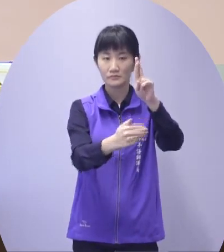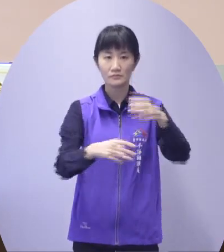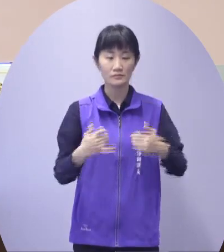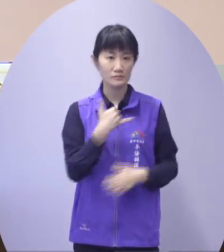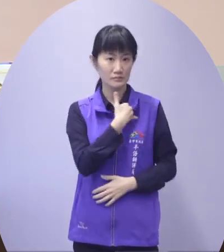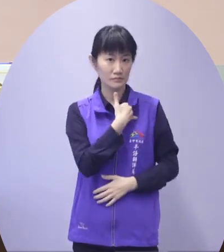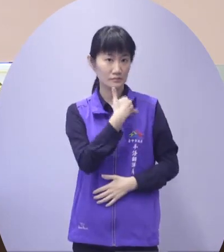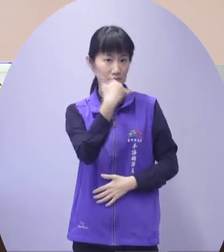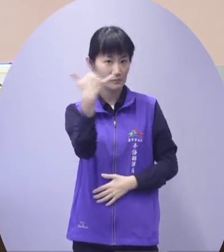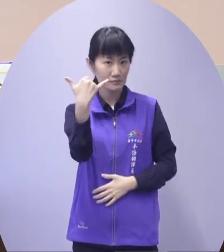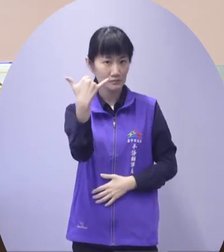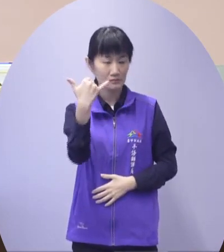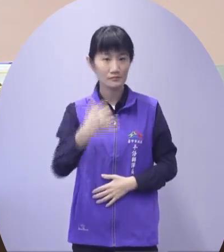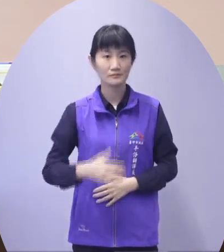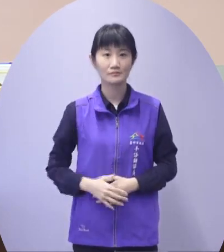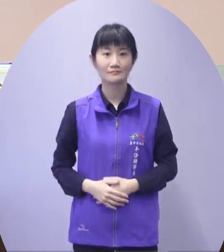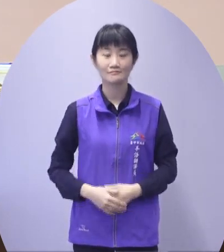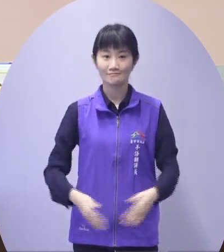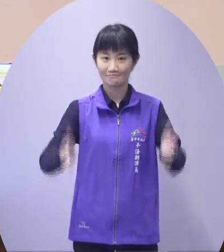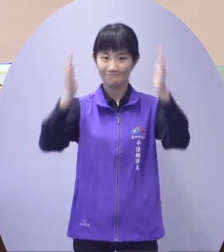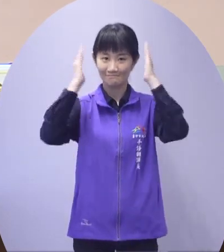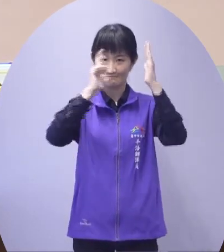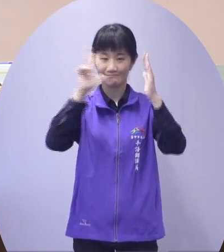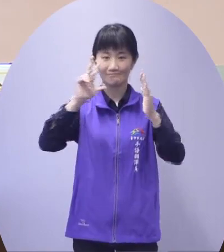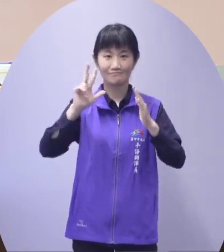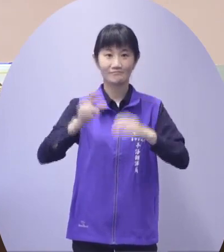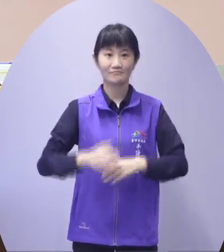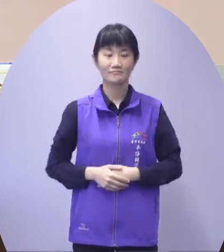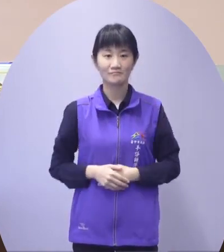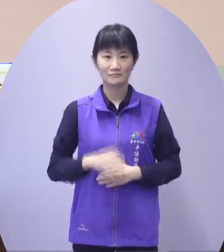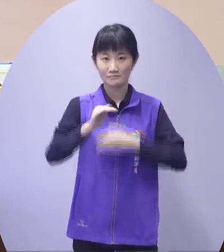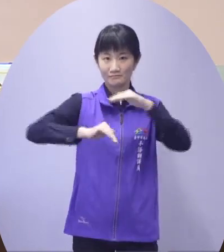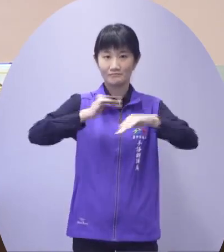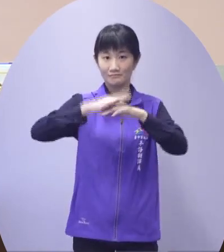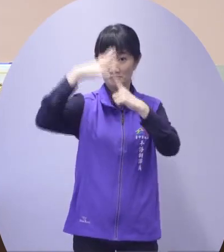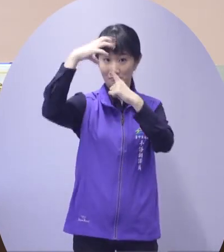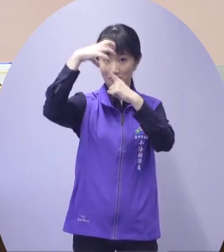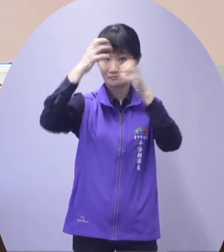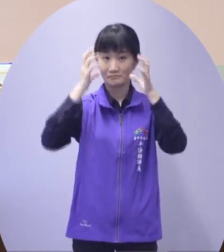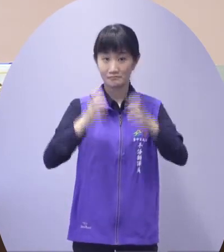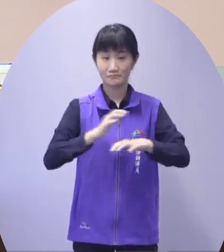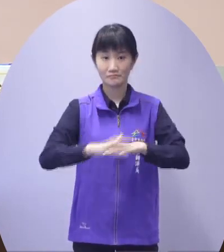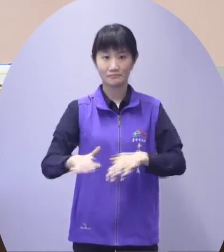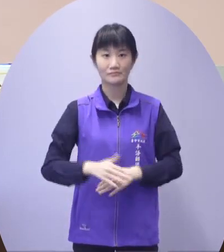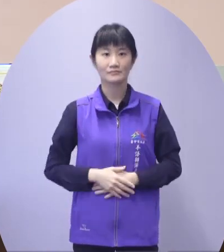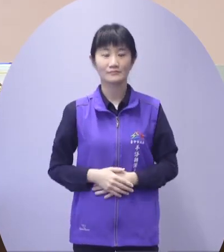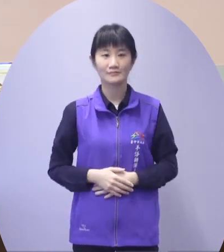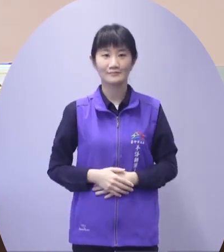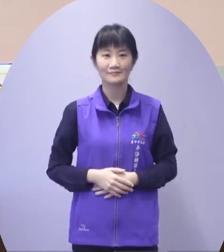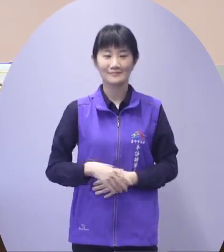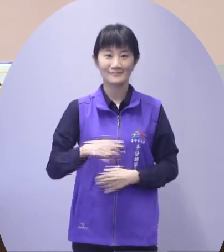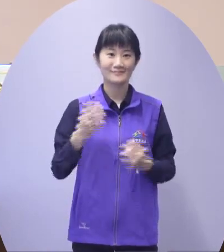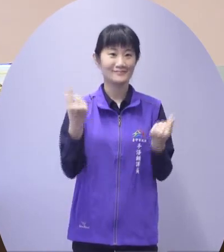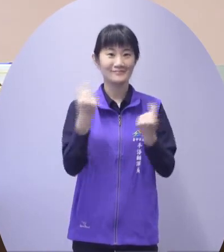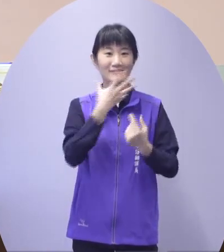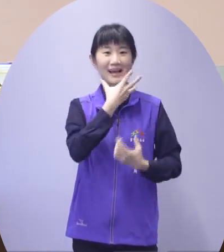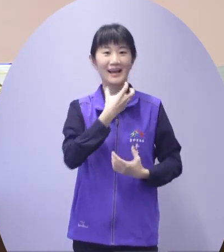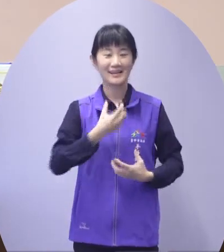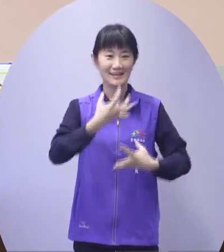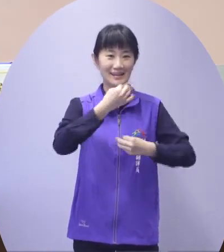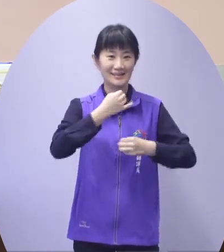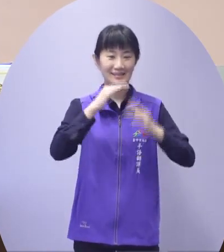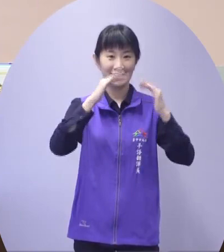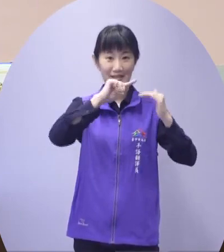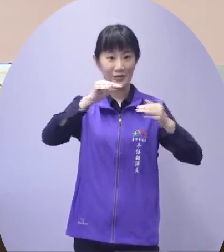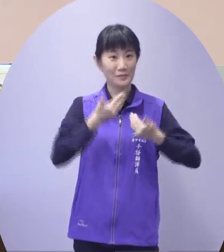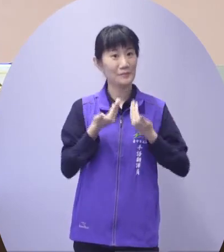拜六，将举行正式完工通车典礼，当作给市民的圣诞礼物和新